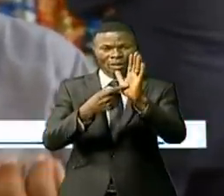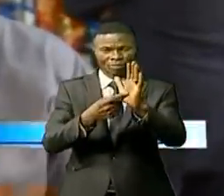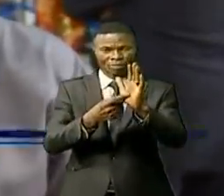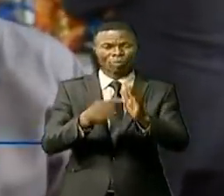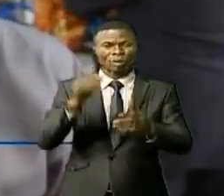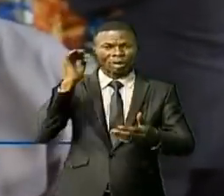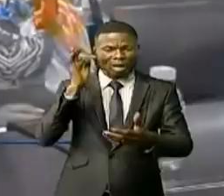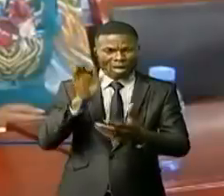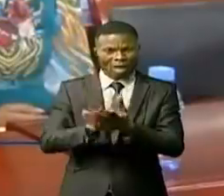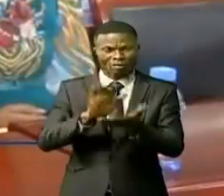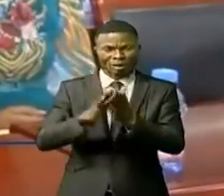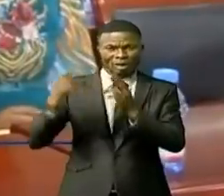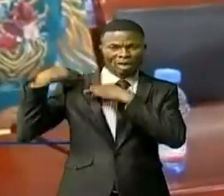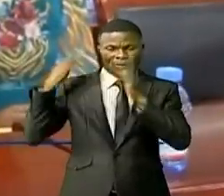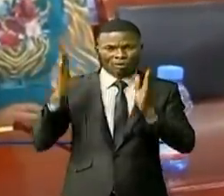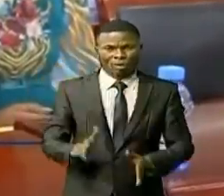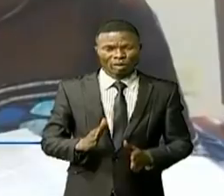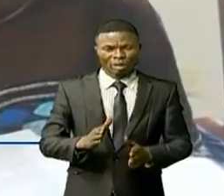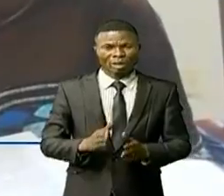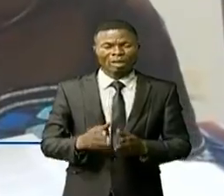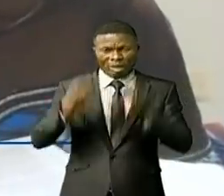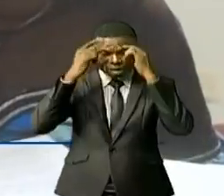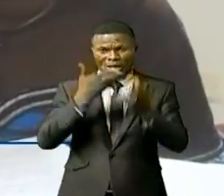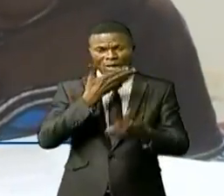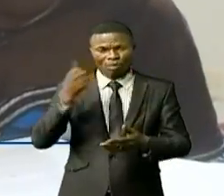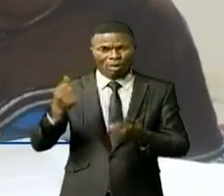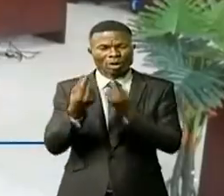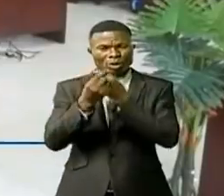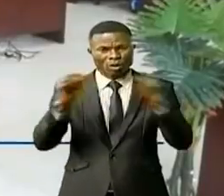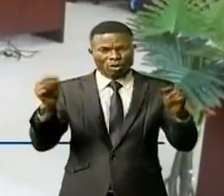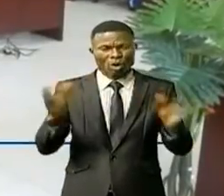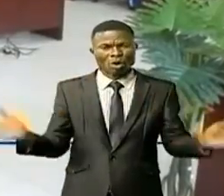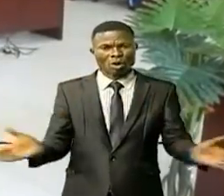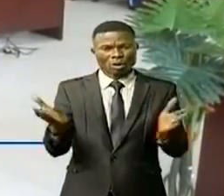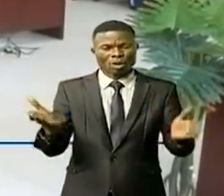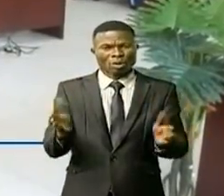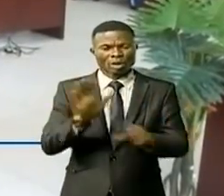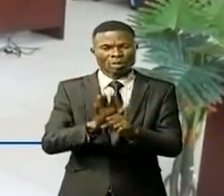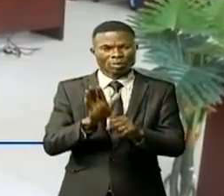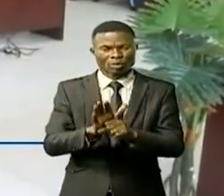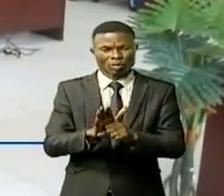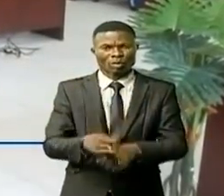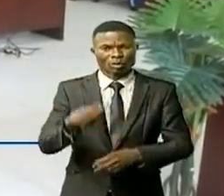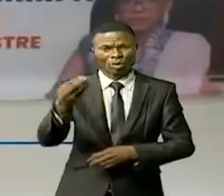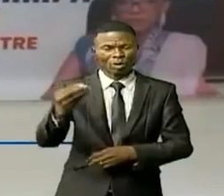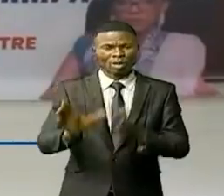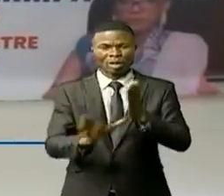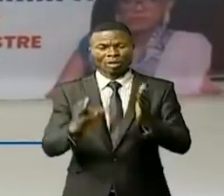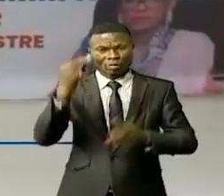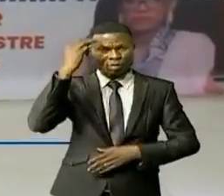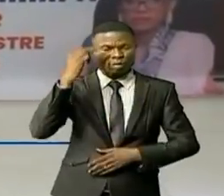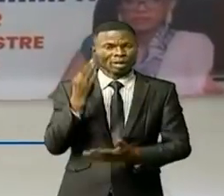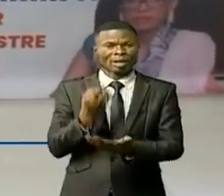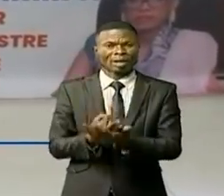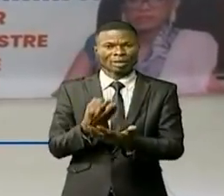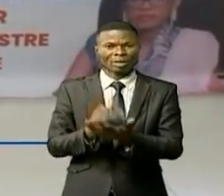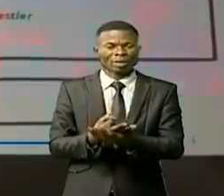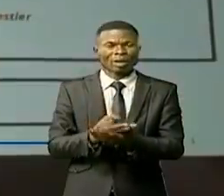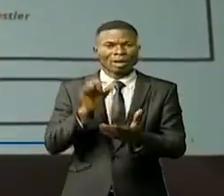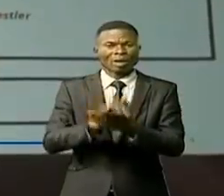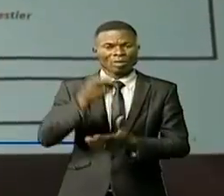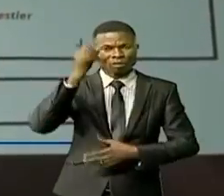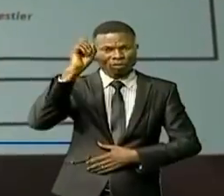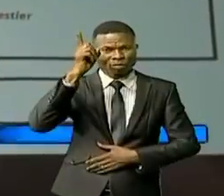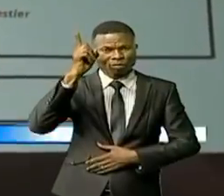femme autonome. Une bonne mesure de gratitude et d'encouragement a été réservée à la vice-ministre des Finances, première femme